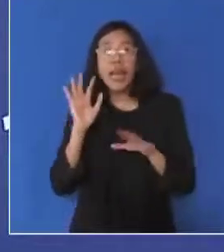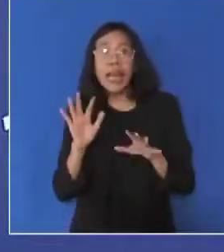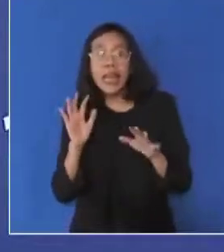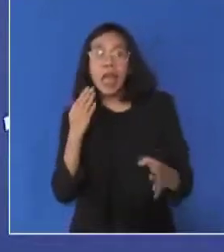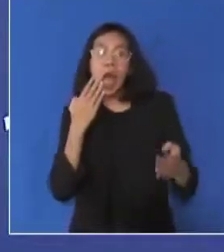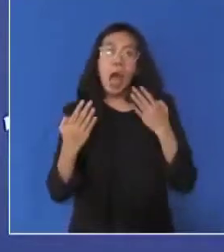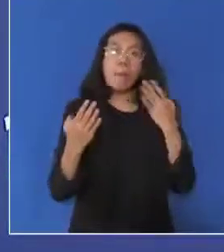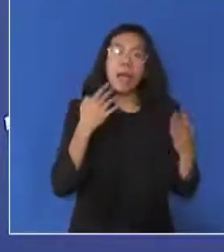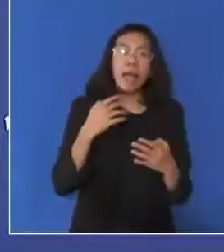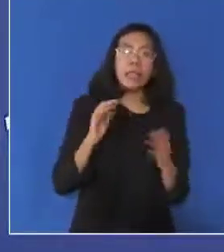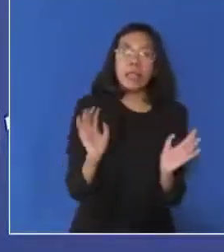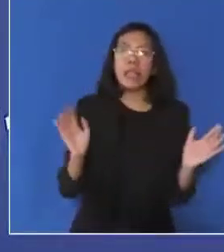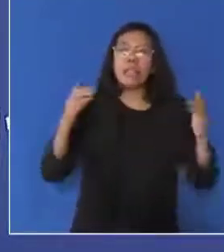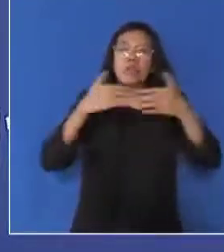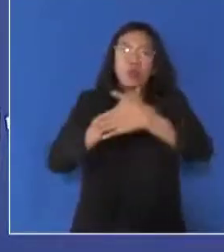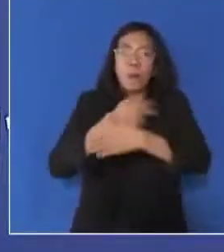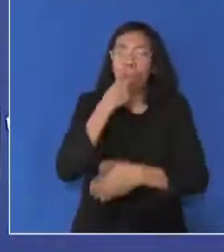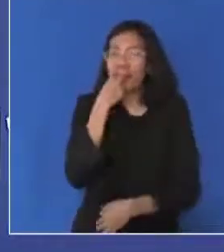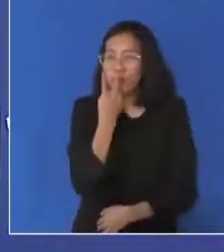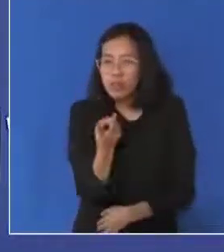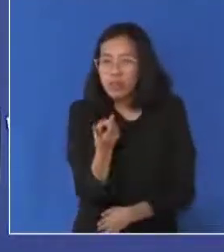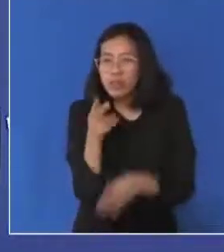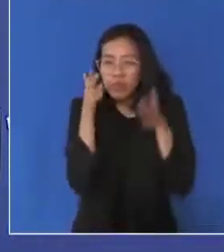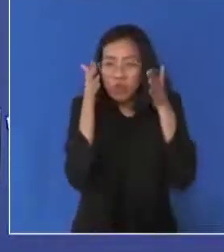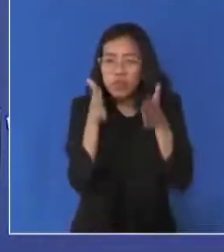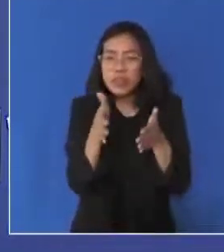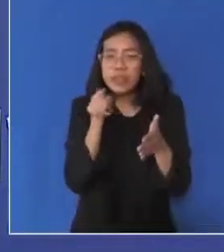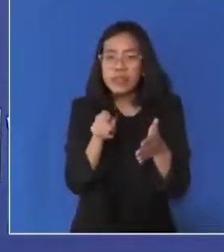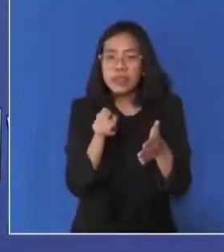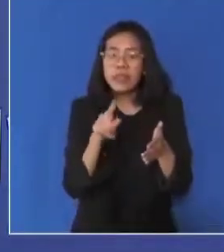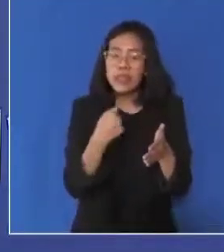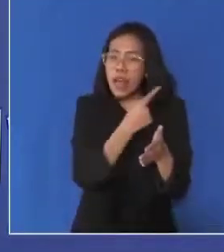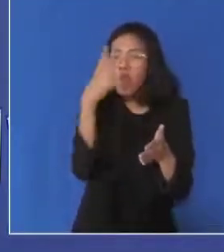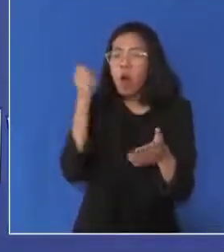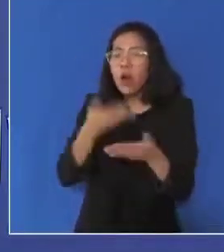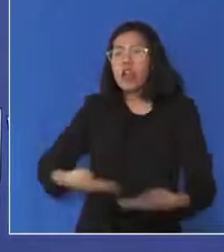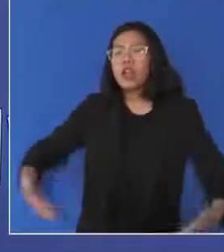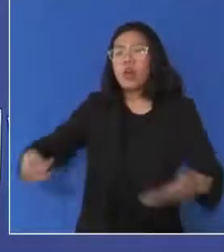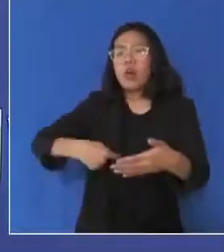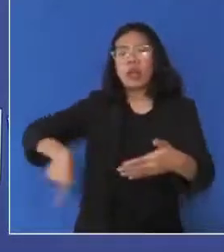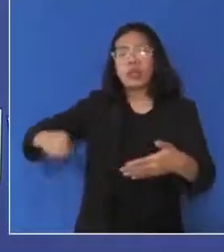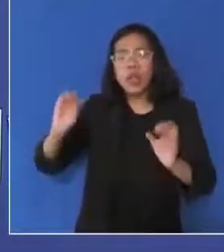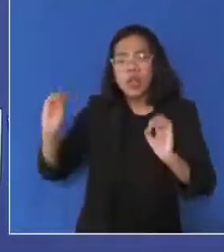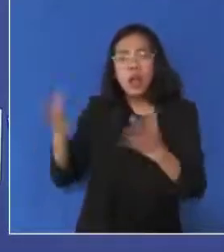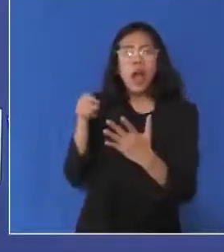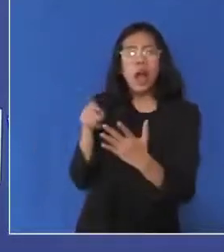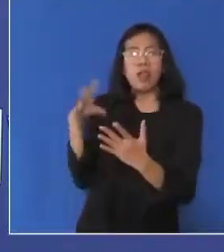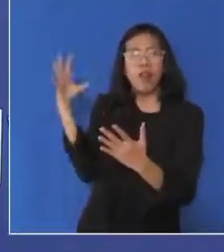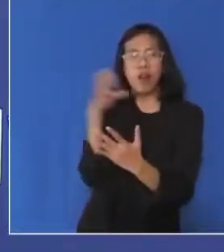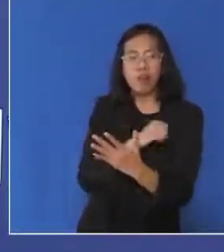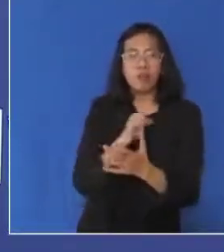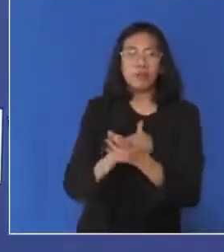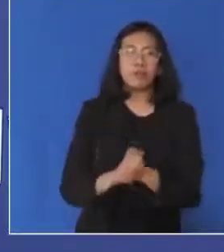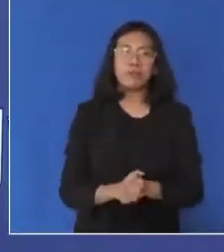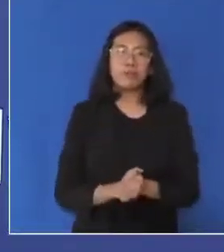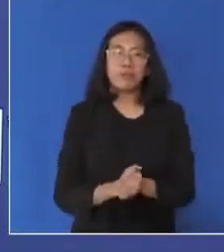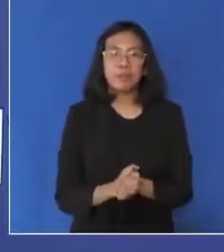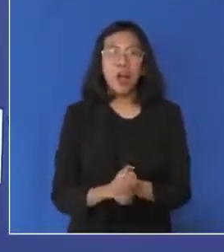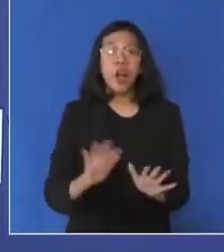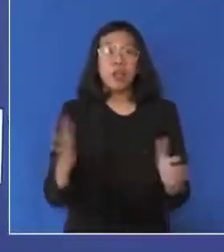aplikasi peduli lindungi itu Dimana kita bisa mengetahui apa yang terjadi dilingkungan kita juga kalau mau laut juga Betul